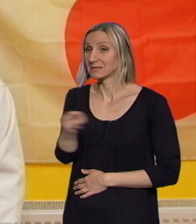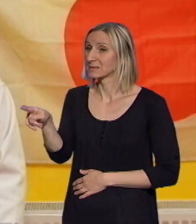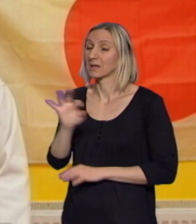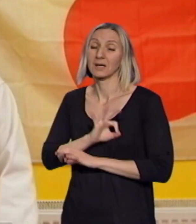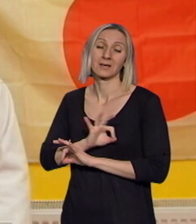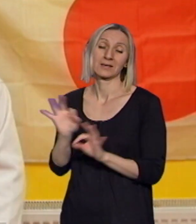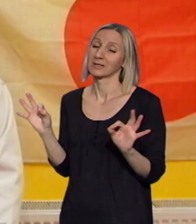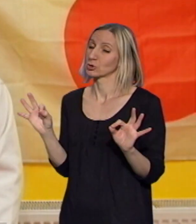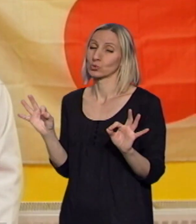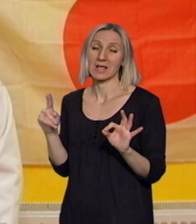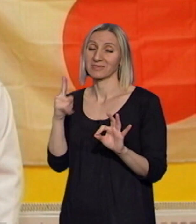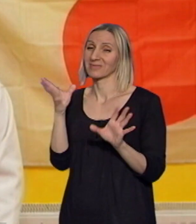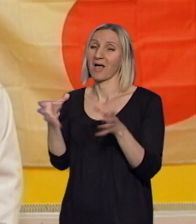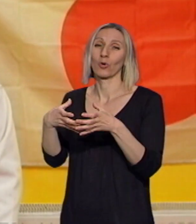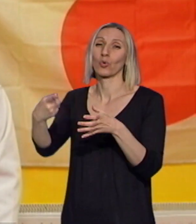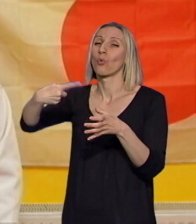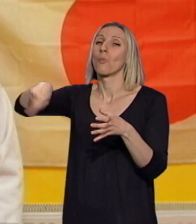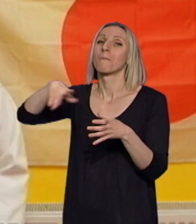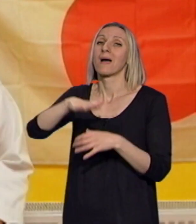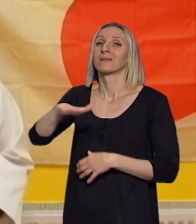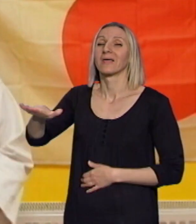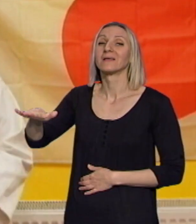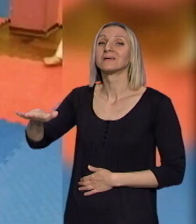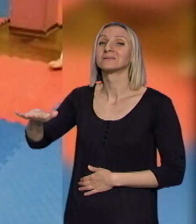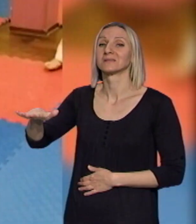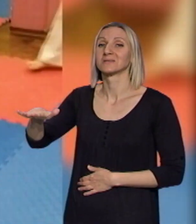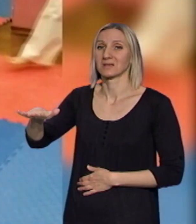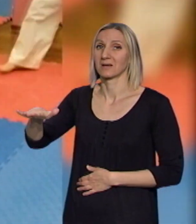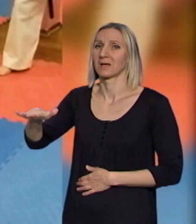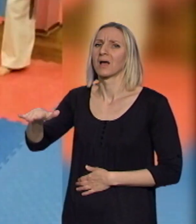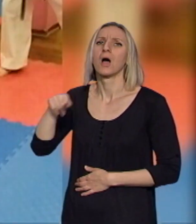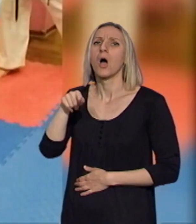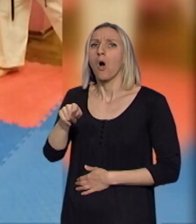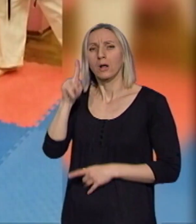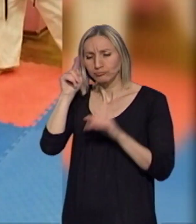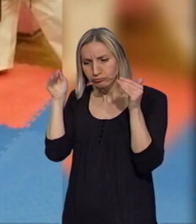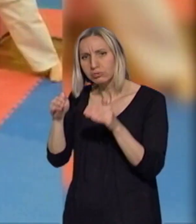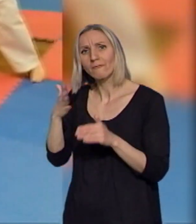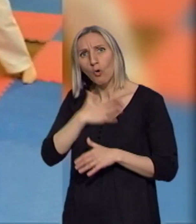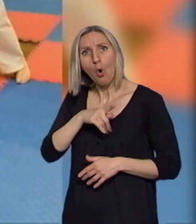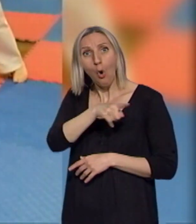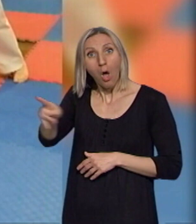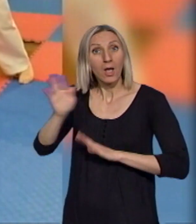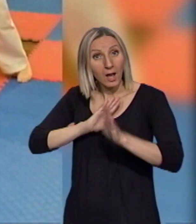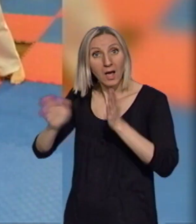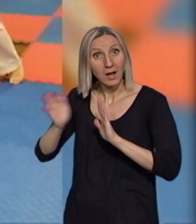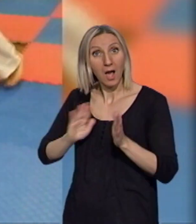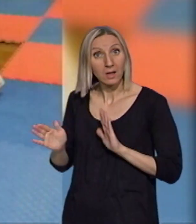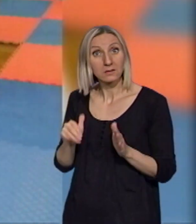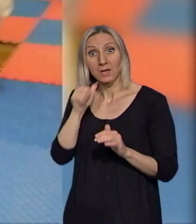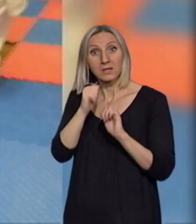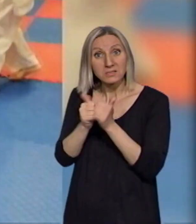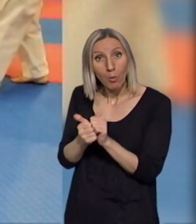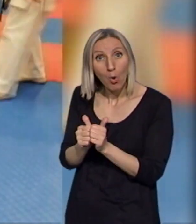izuzetna jedna grupa dece koja je ne samo posvećena karakter i sportu